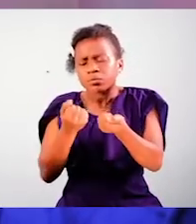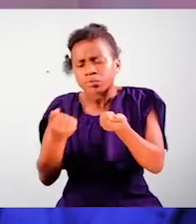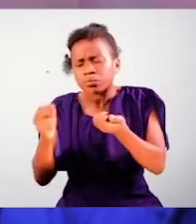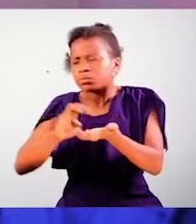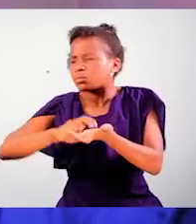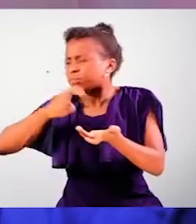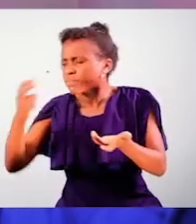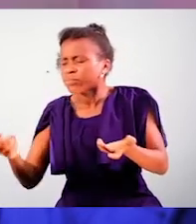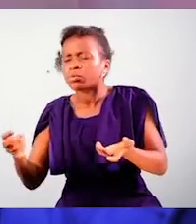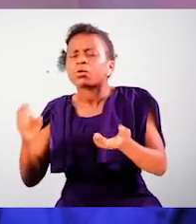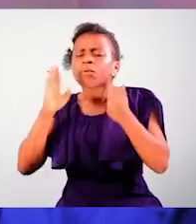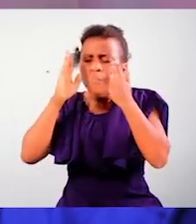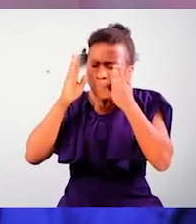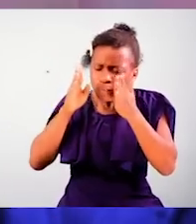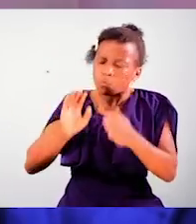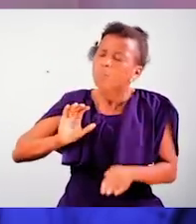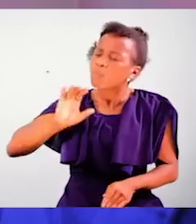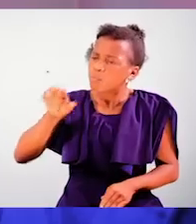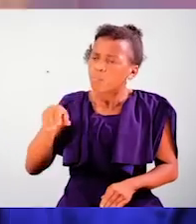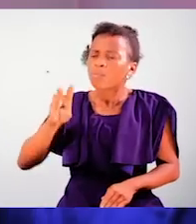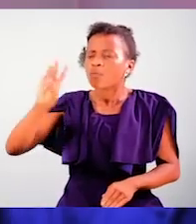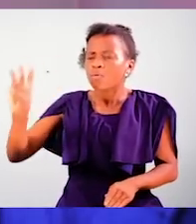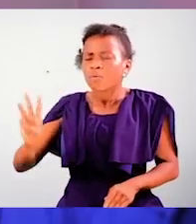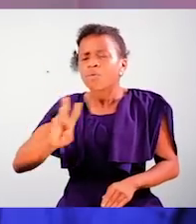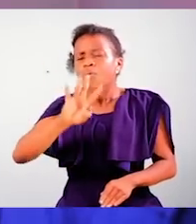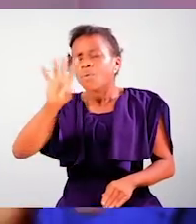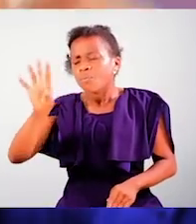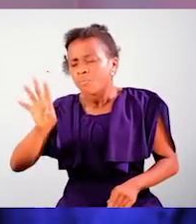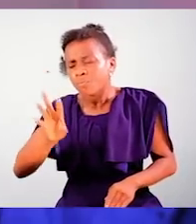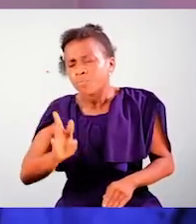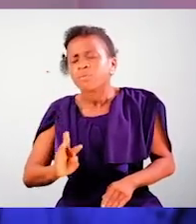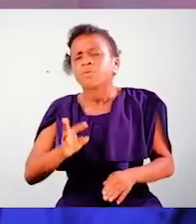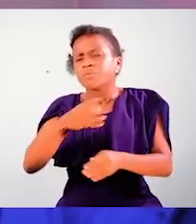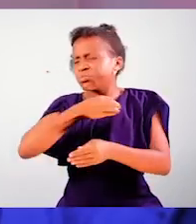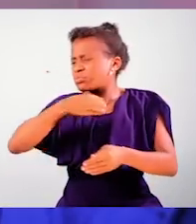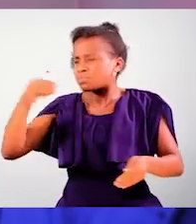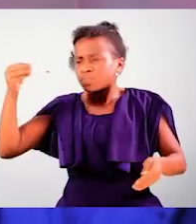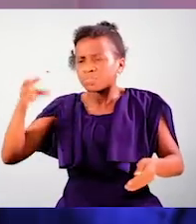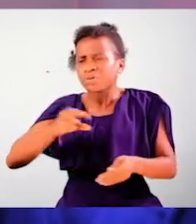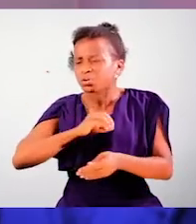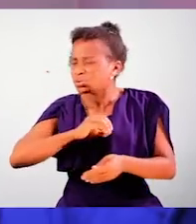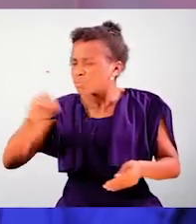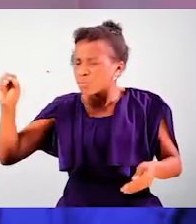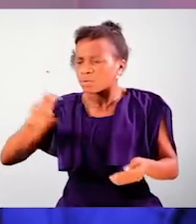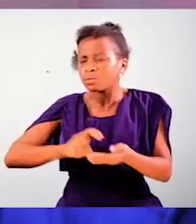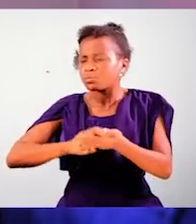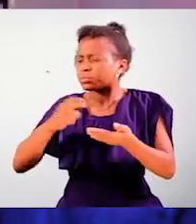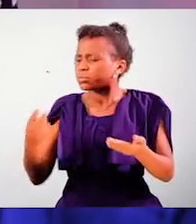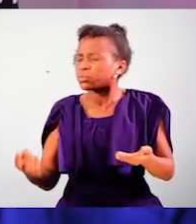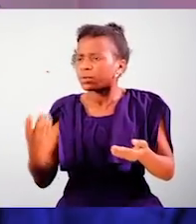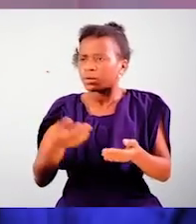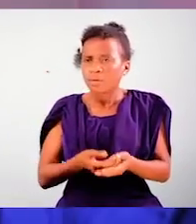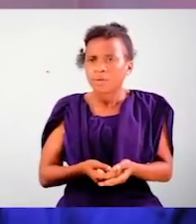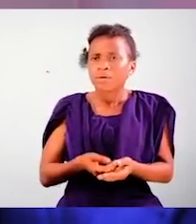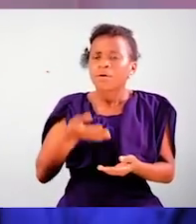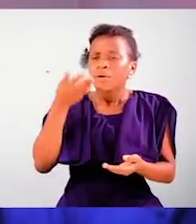unamzamisha, mkuu wa wilaya, mkuu wa mkoa, na mikoa hiyo ambayo inaibiwa na wakuu wa mikoa wapo, mnawazamisha pia moja. Tunataka watu waaminifu, vijana wasio